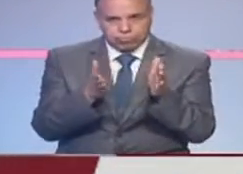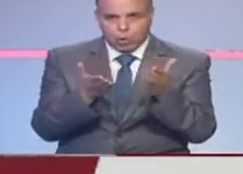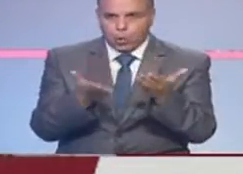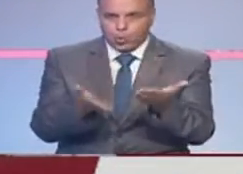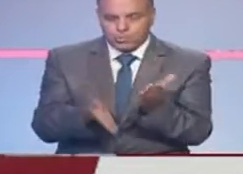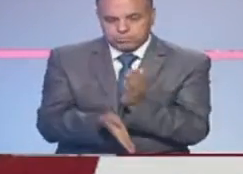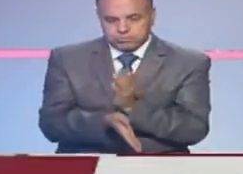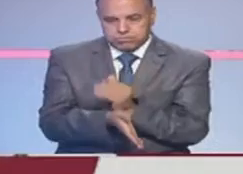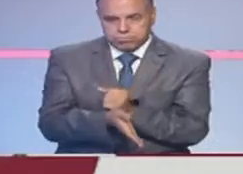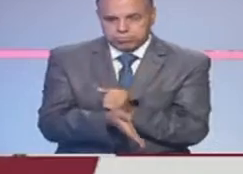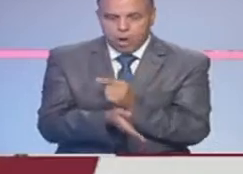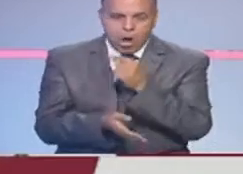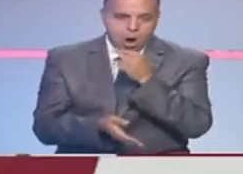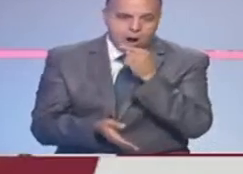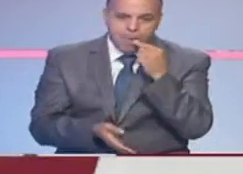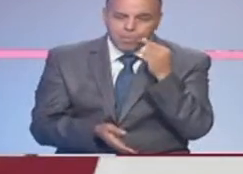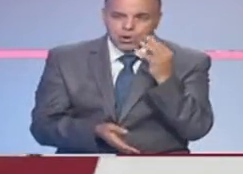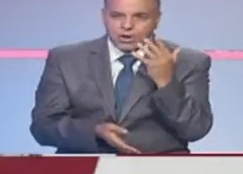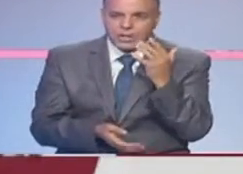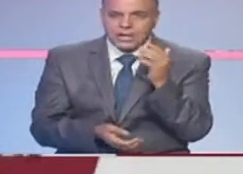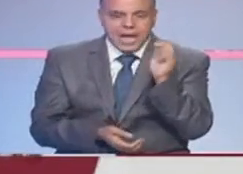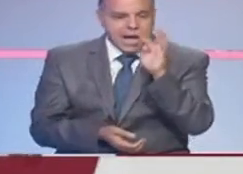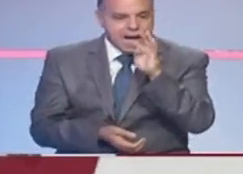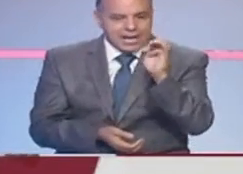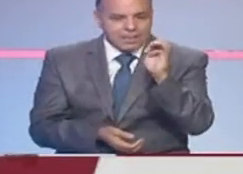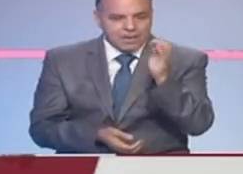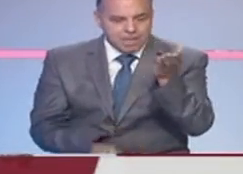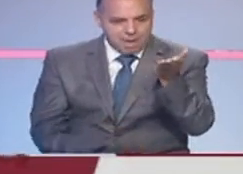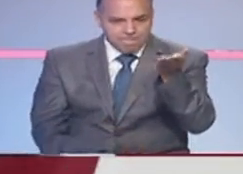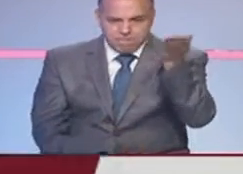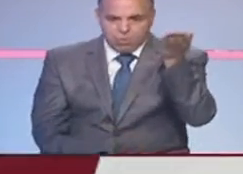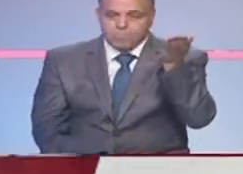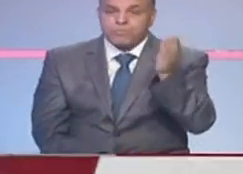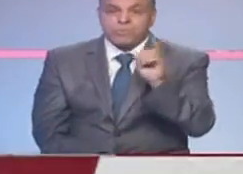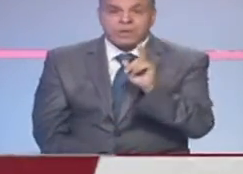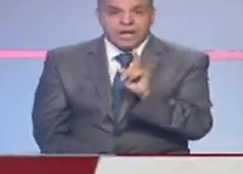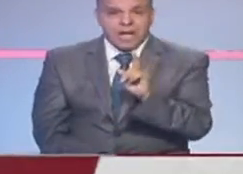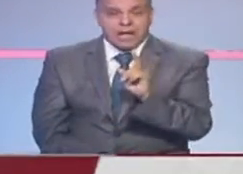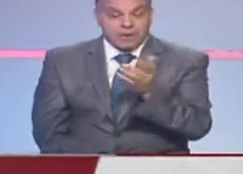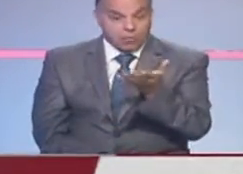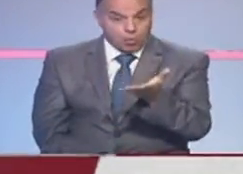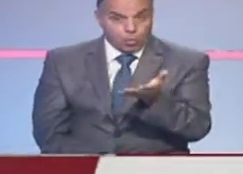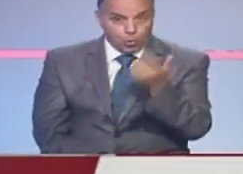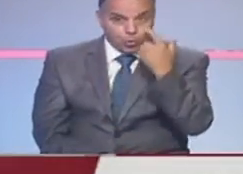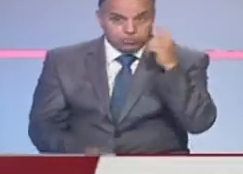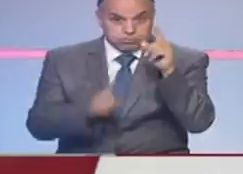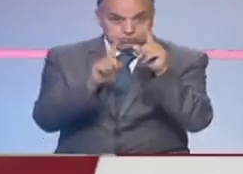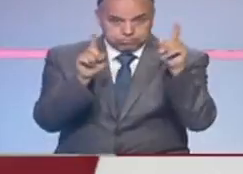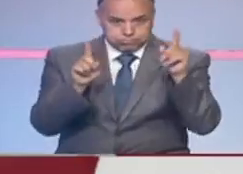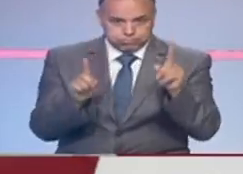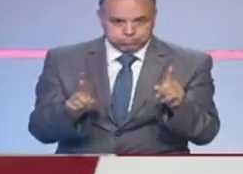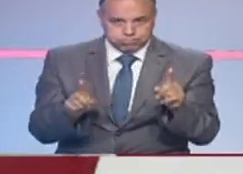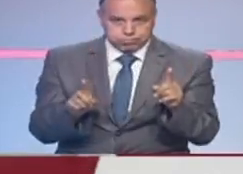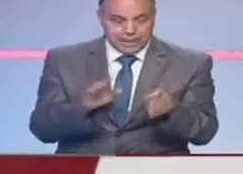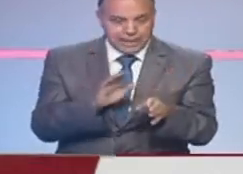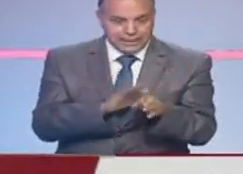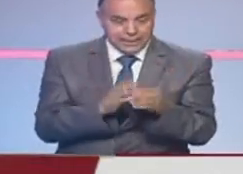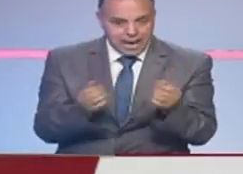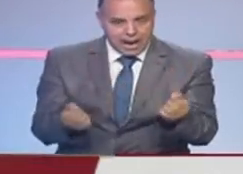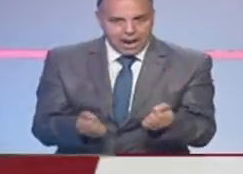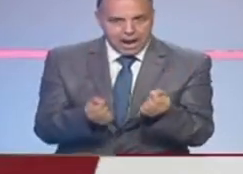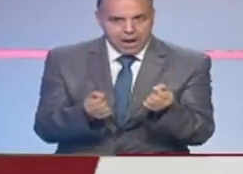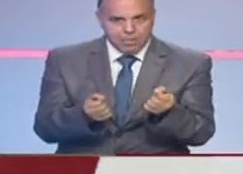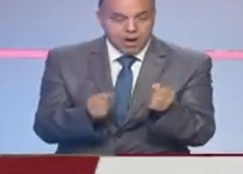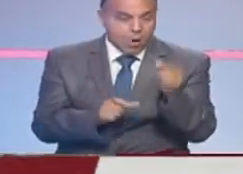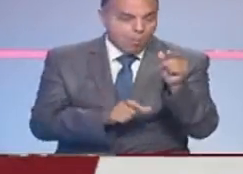لتلقيح الفئه العمريه من اربعين سنه فما فوق هنا لافتات تعلم بانطلاق الحمله